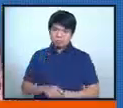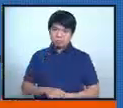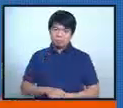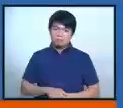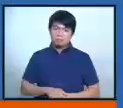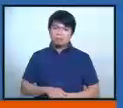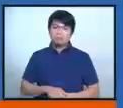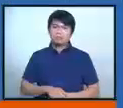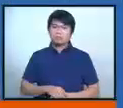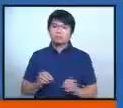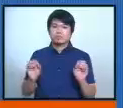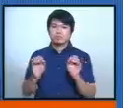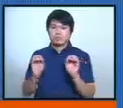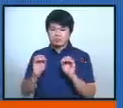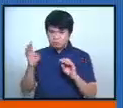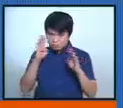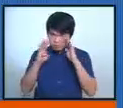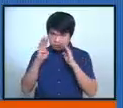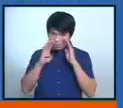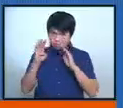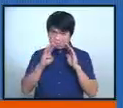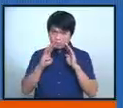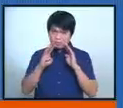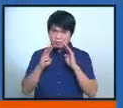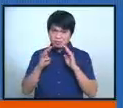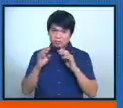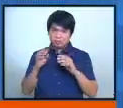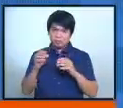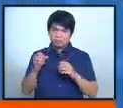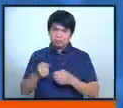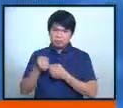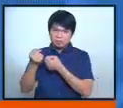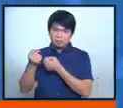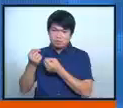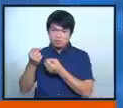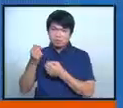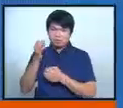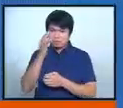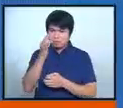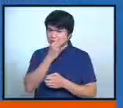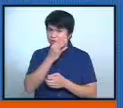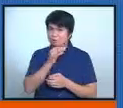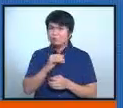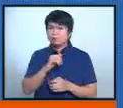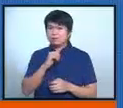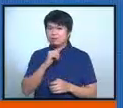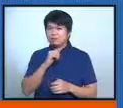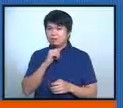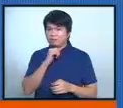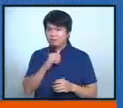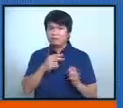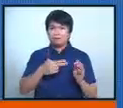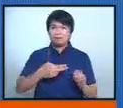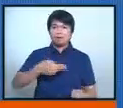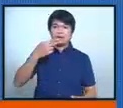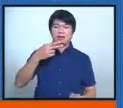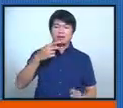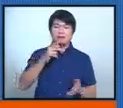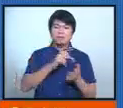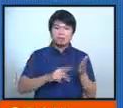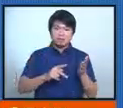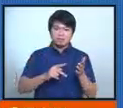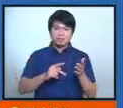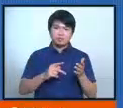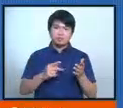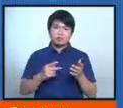Wala raw problema sa supply ng bulaklak, kaya asahan na raw na hindi magiging malaki ang pagtaas ng presyo sa darating na